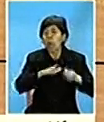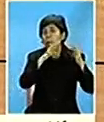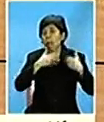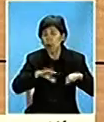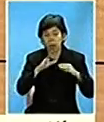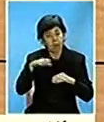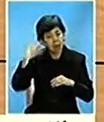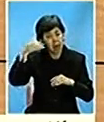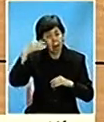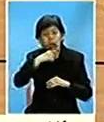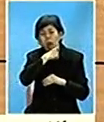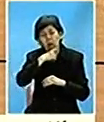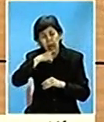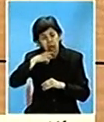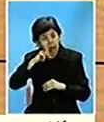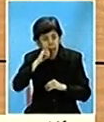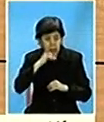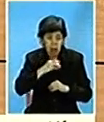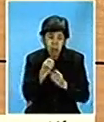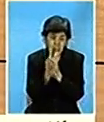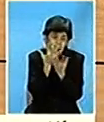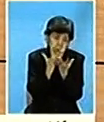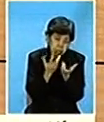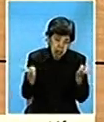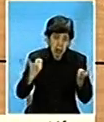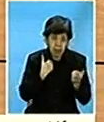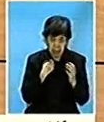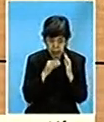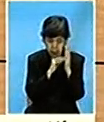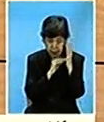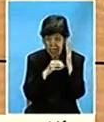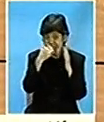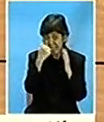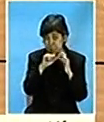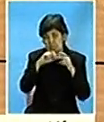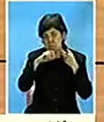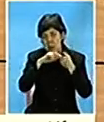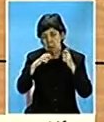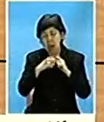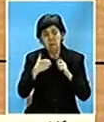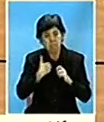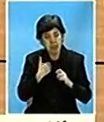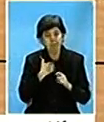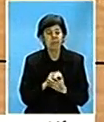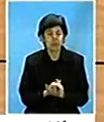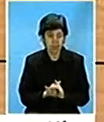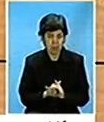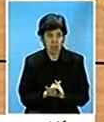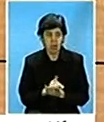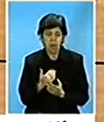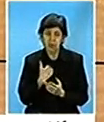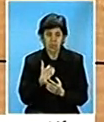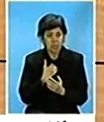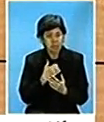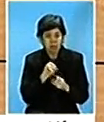แล้งซึ่งจังหวัด10จังหวัดที่รับผลอันนี้จะได้เพียงค่าช่ว